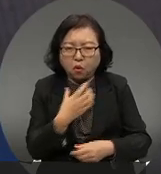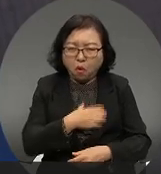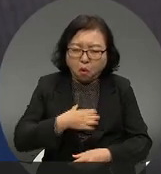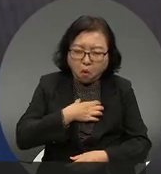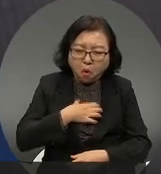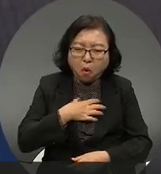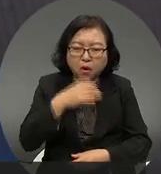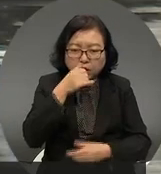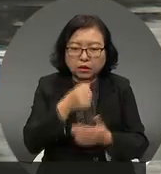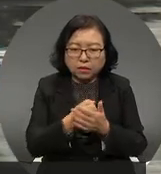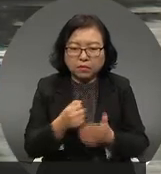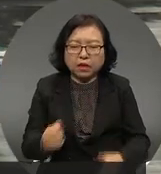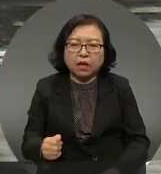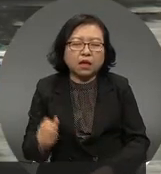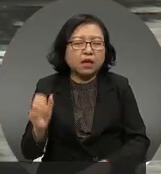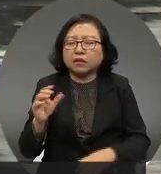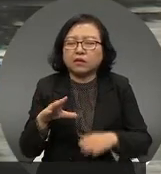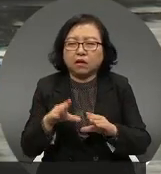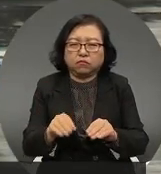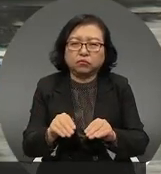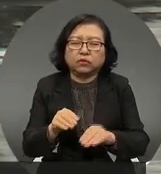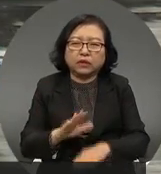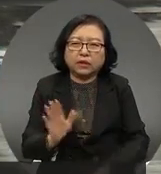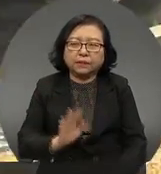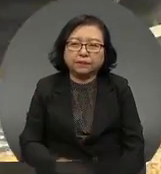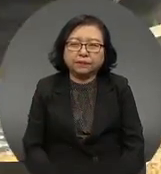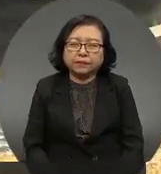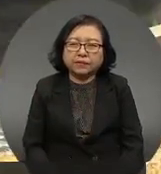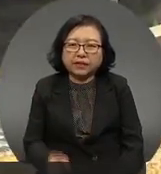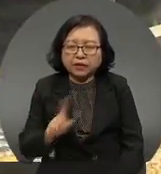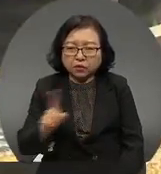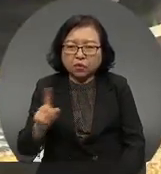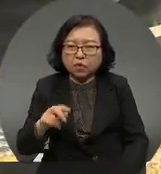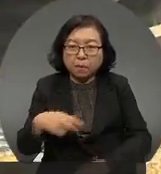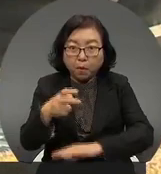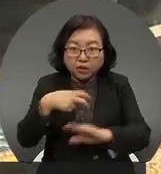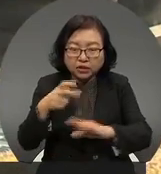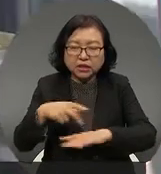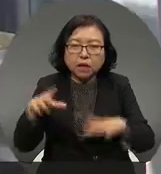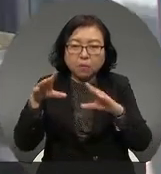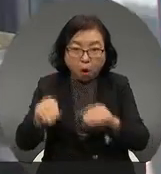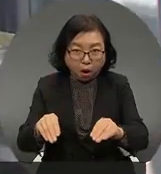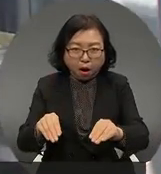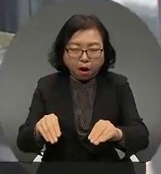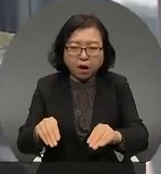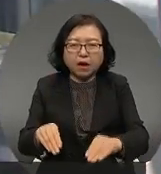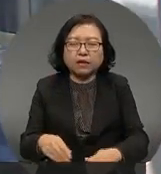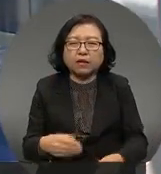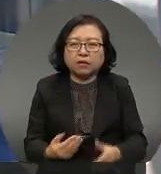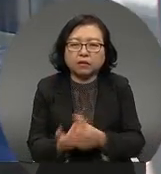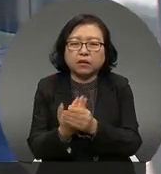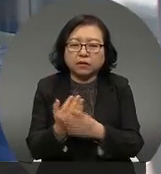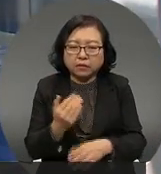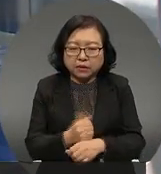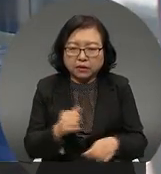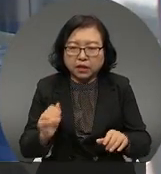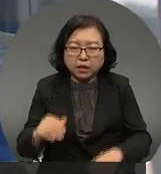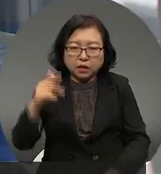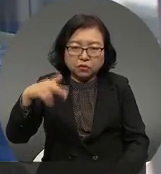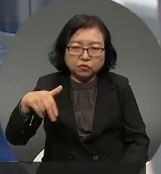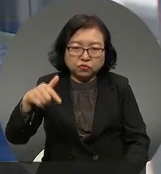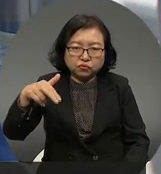없는 상황입니다. 달리던 시내버스가 멈춰선 경우도 있었습니다. 주공 아파트를